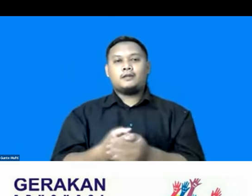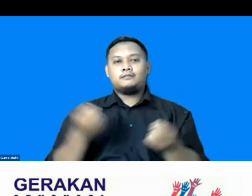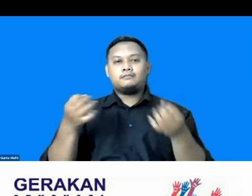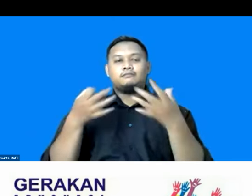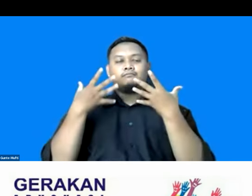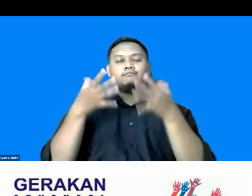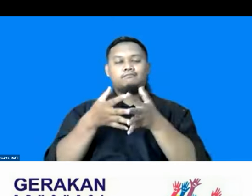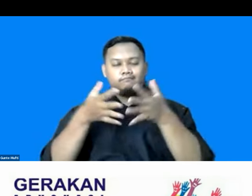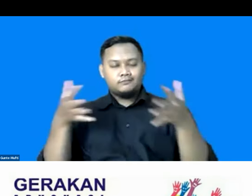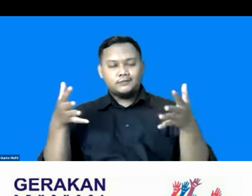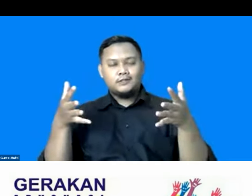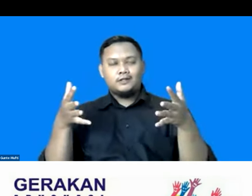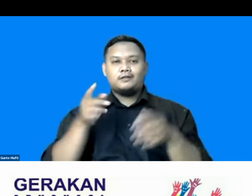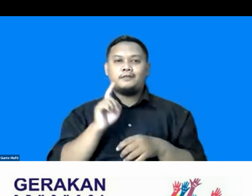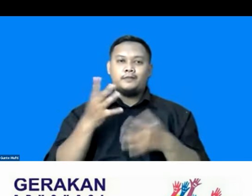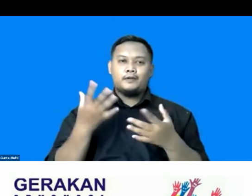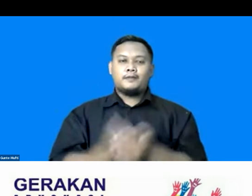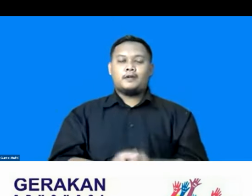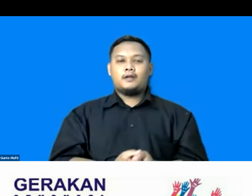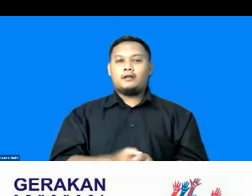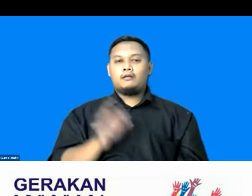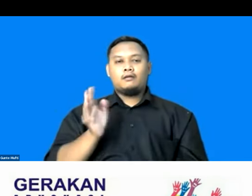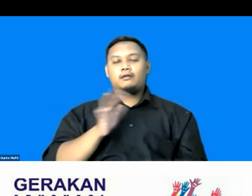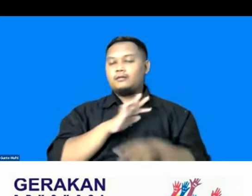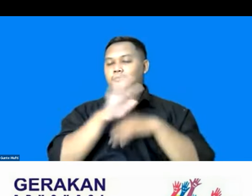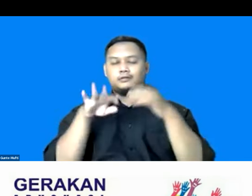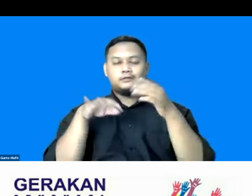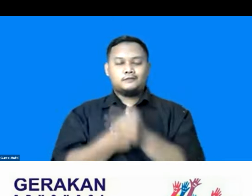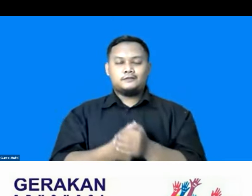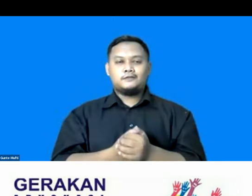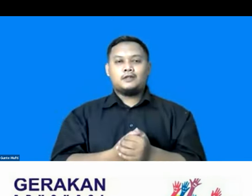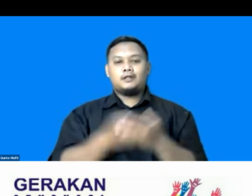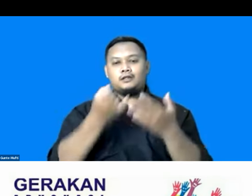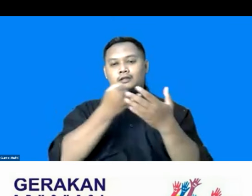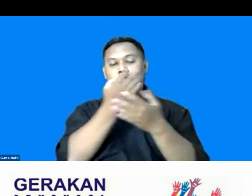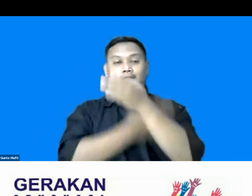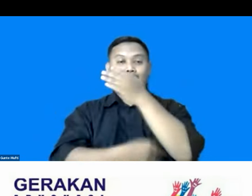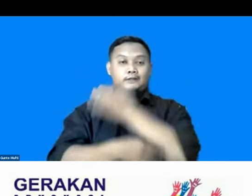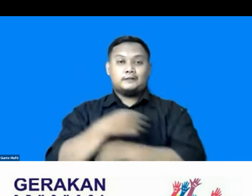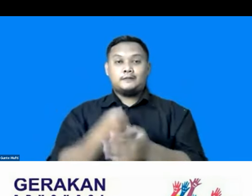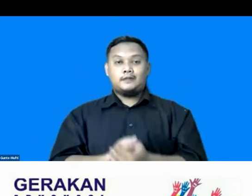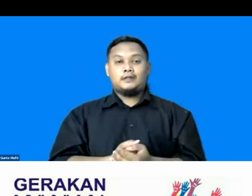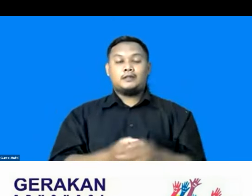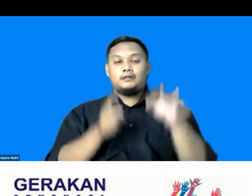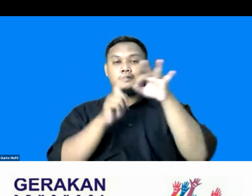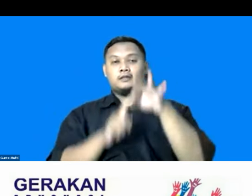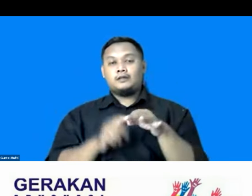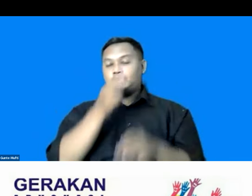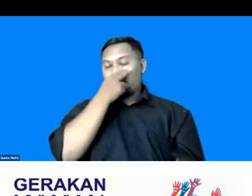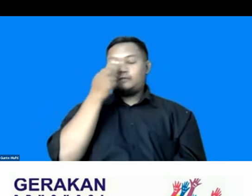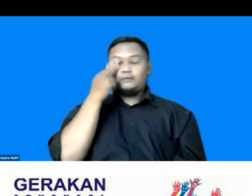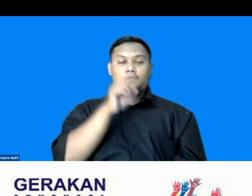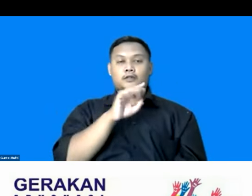besar. Karena nggak semua disabilitas kan nggak tergantung pada hanya tunanetra dan